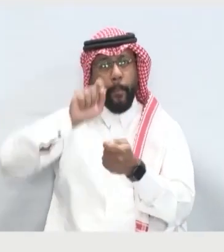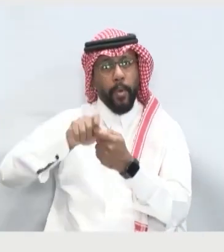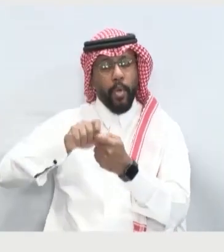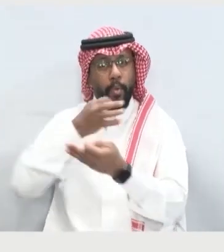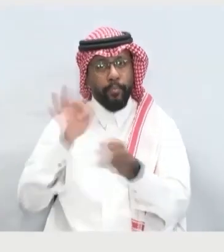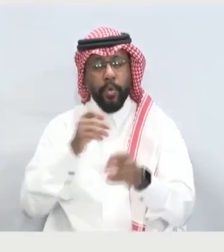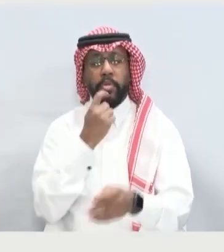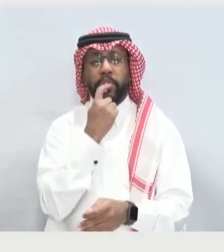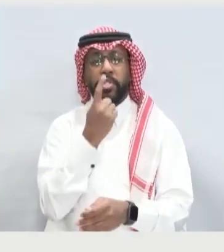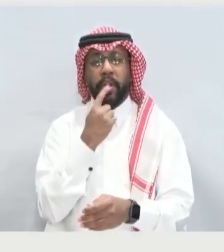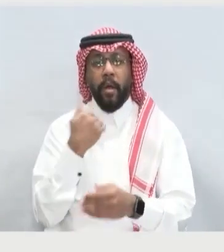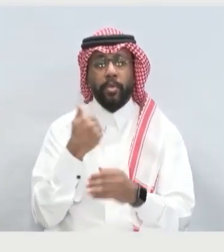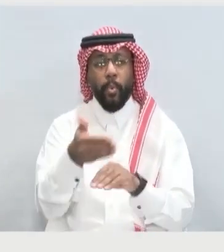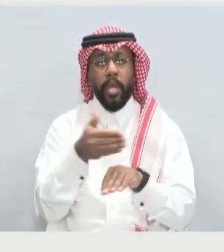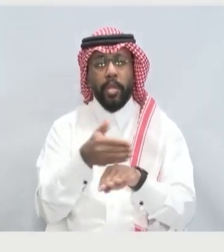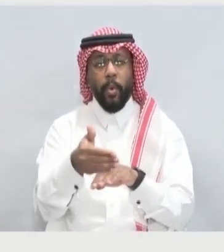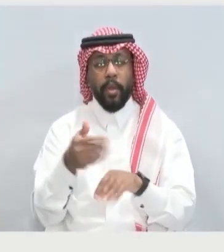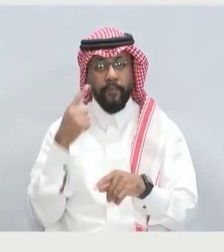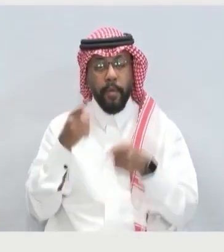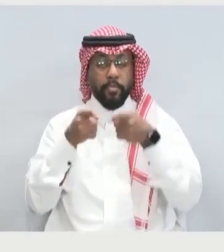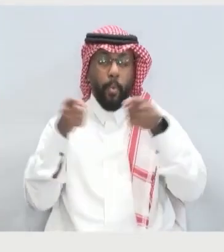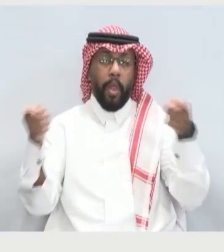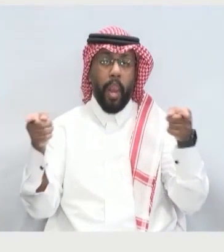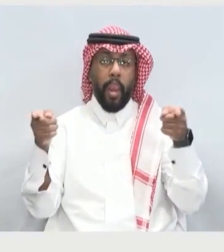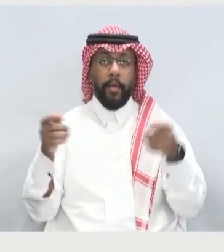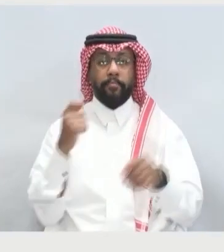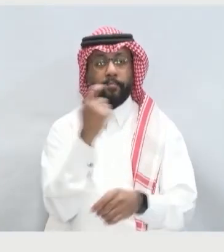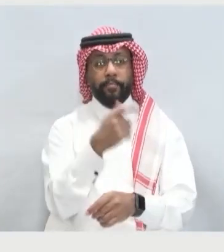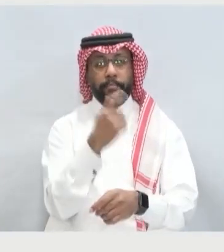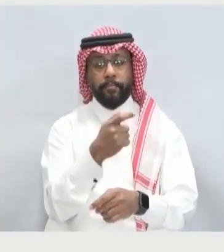اصول الطوي الاجل في هذه القطاعات اكبر من اصول